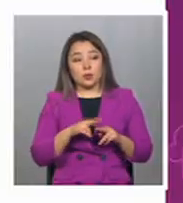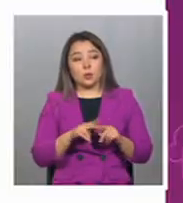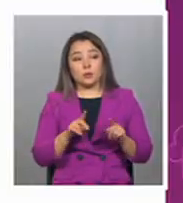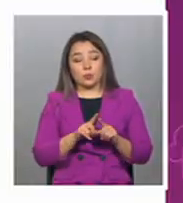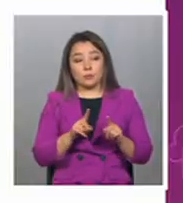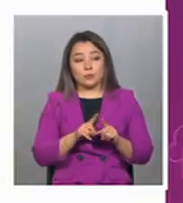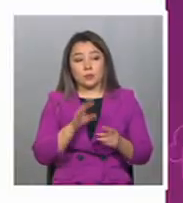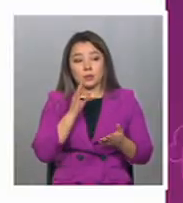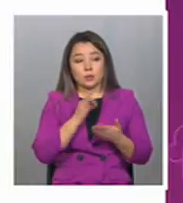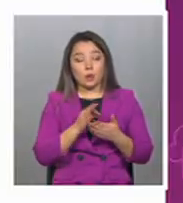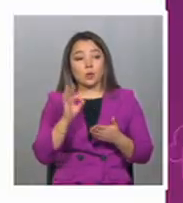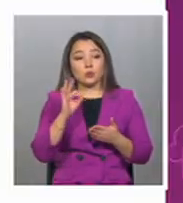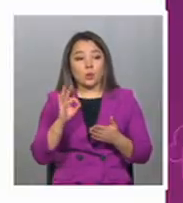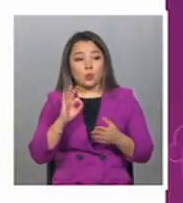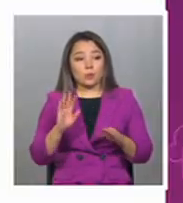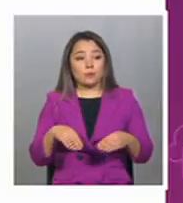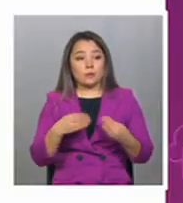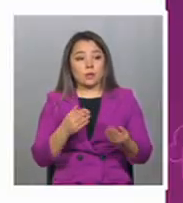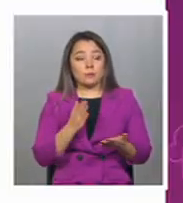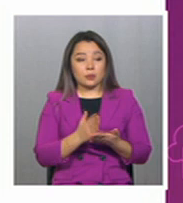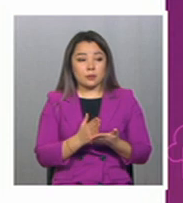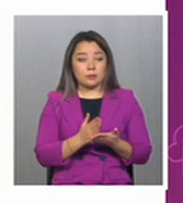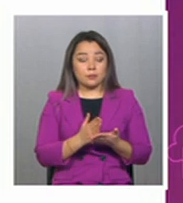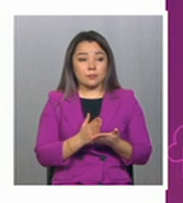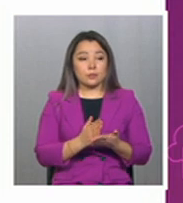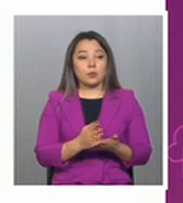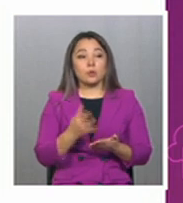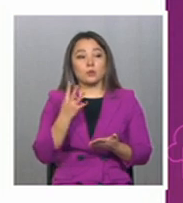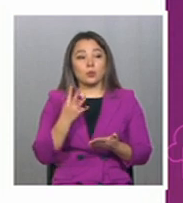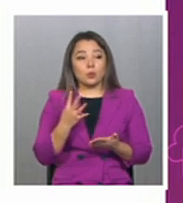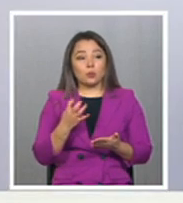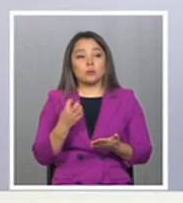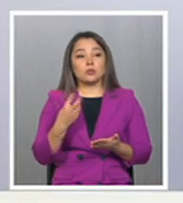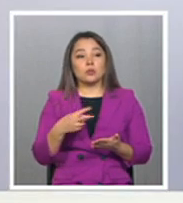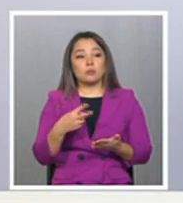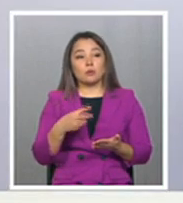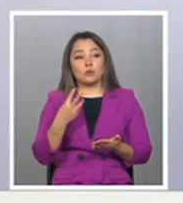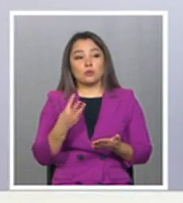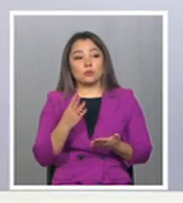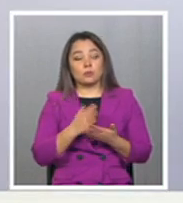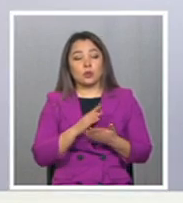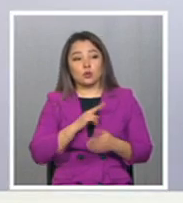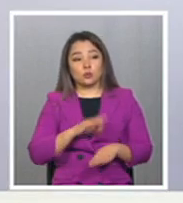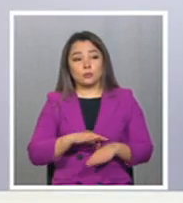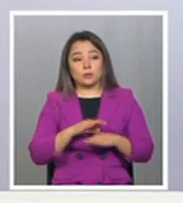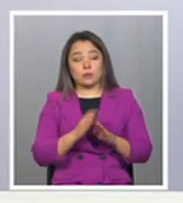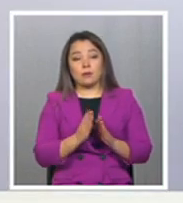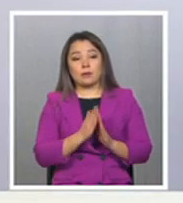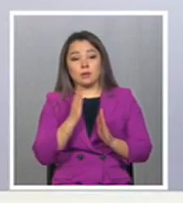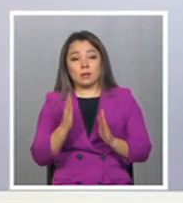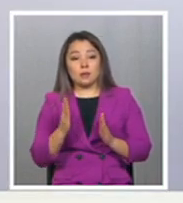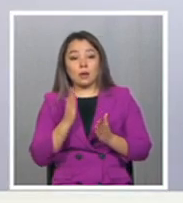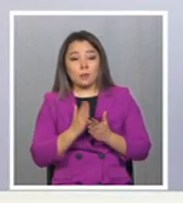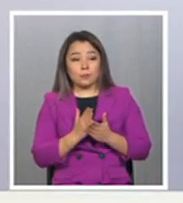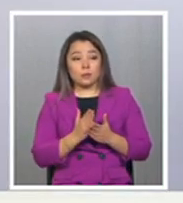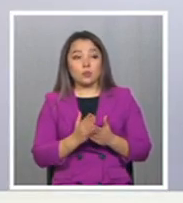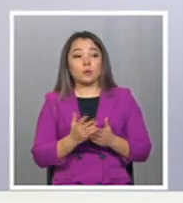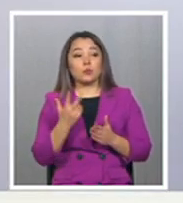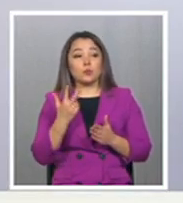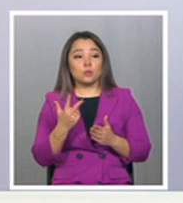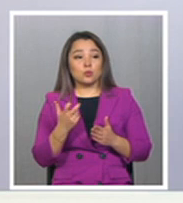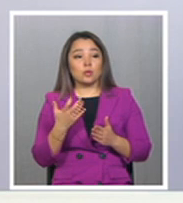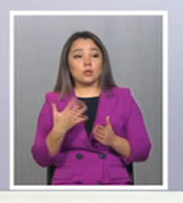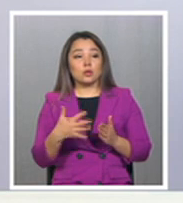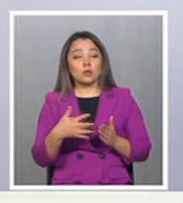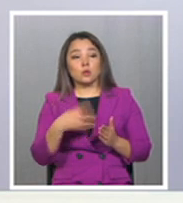да 0-ден береміз. Енді 423 мен жұмыс істейміз. Әрине 423 бізге 353-ке бөлу